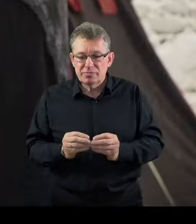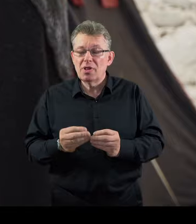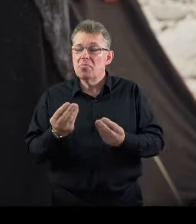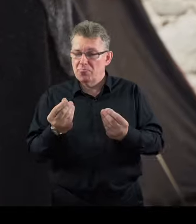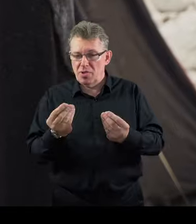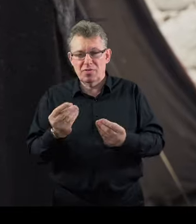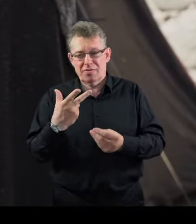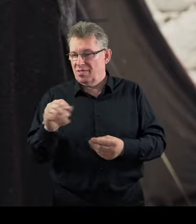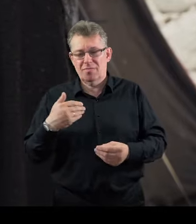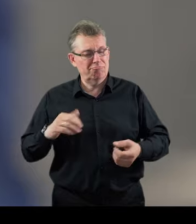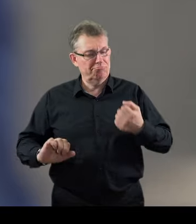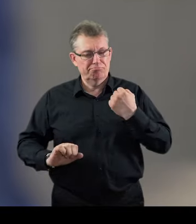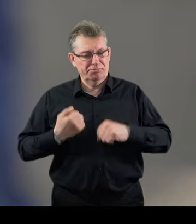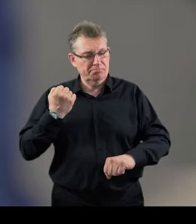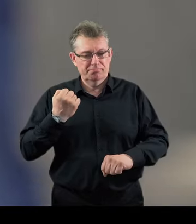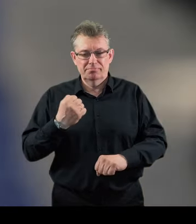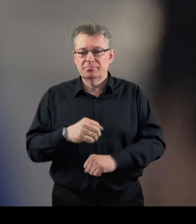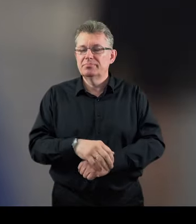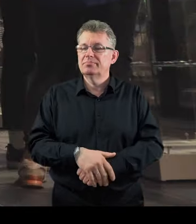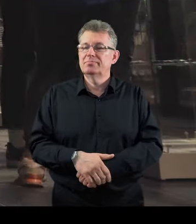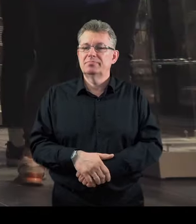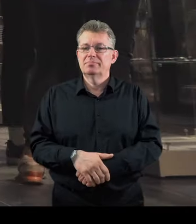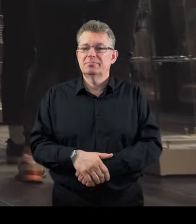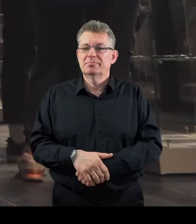Także pieniądz nie poszedł na marne.